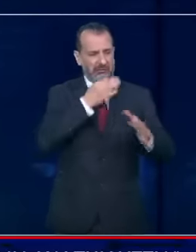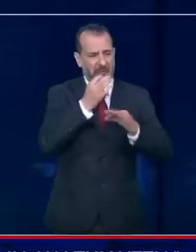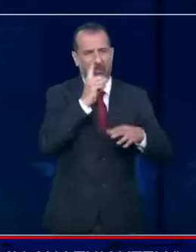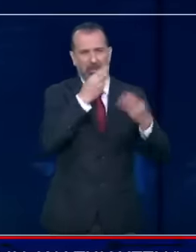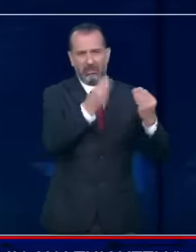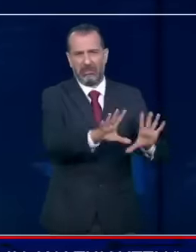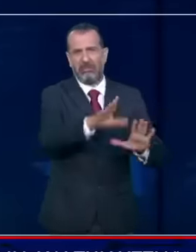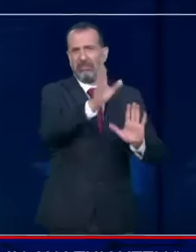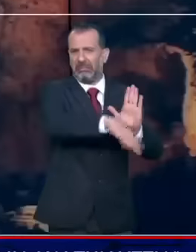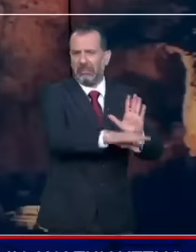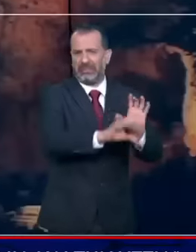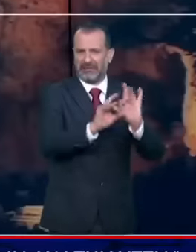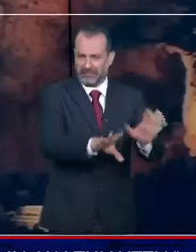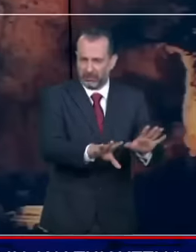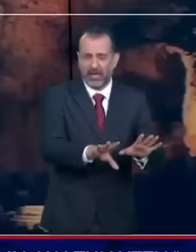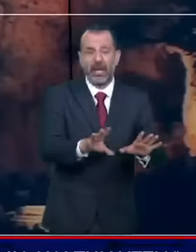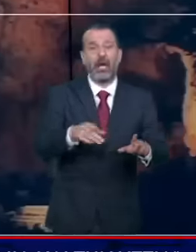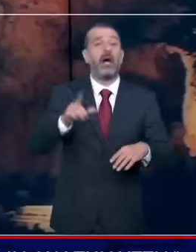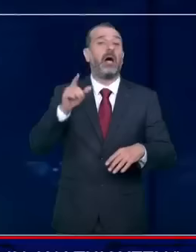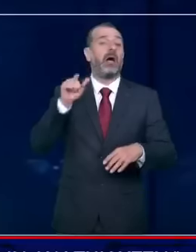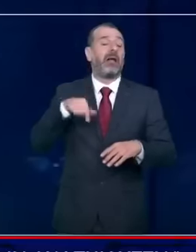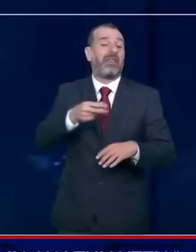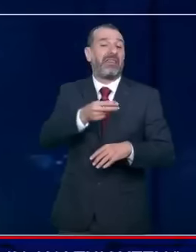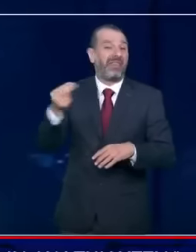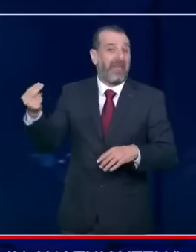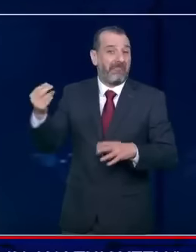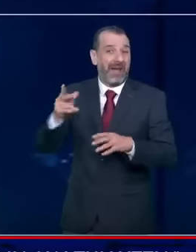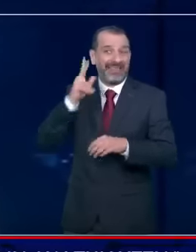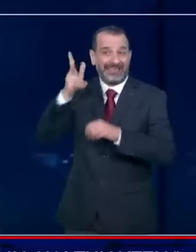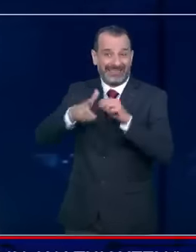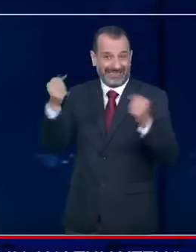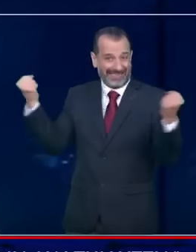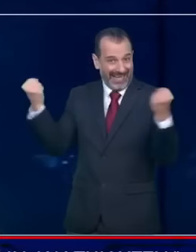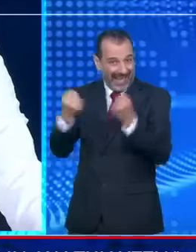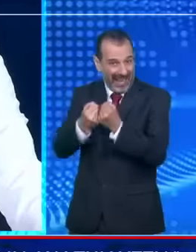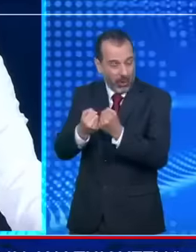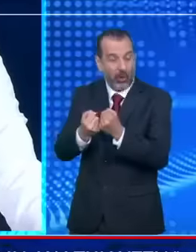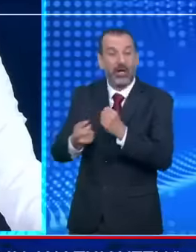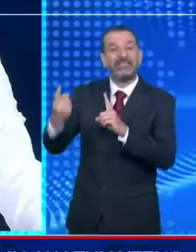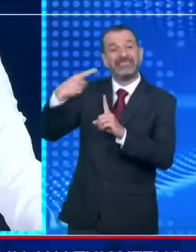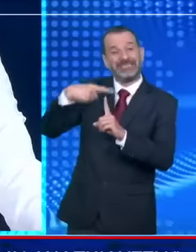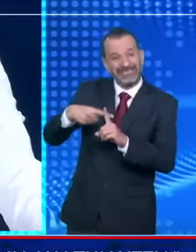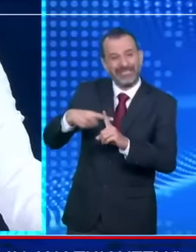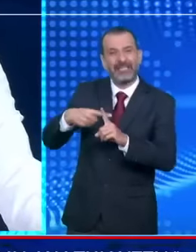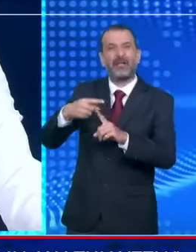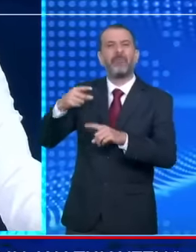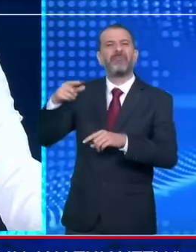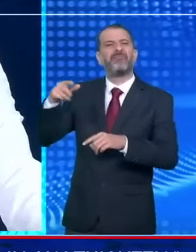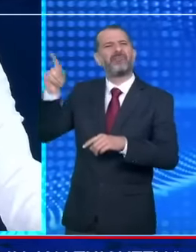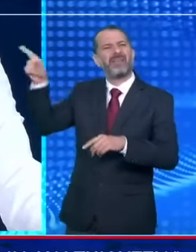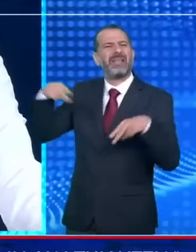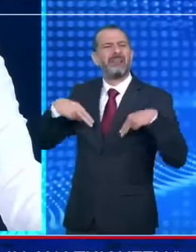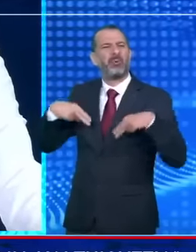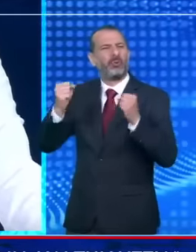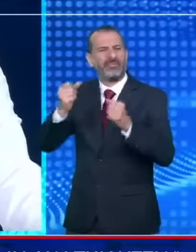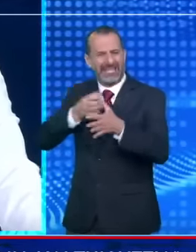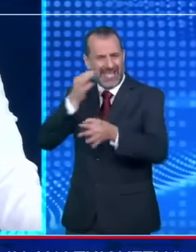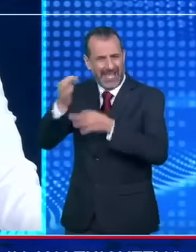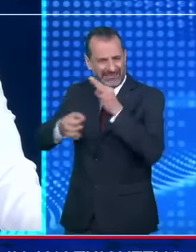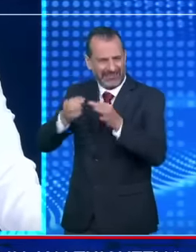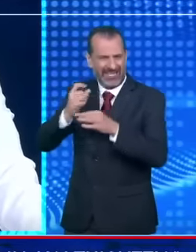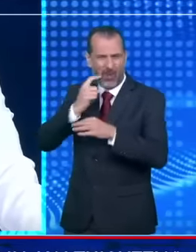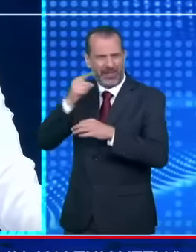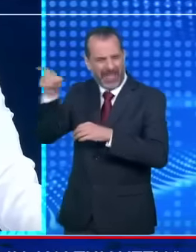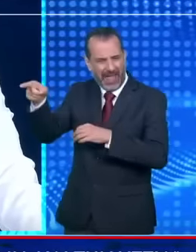από την κυβέρνηση. Διαψεύδει και το θέμα της εγκάλυψης των τεμπών και το θέμα αυτό που λέτε για τις δηλώσεις του κυρίου Γεωργιάδη. Εάν η κυβέρνηση είναι τόσο